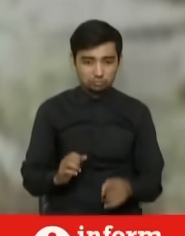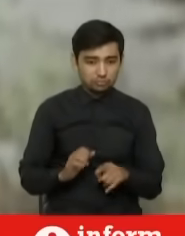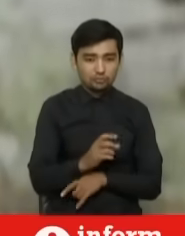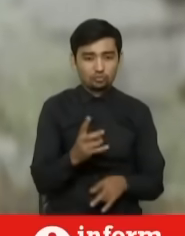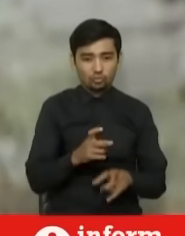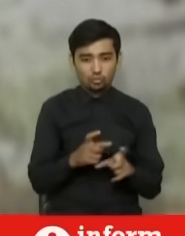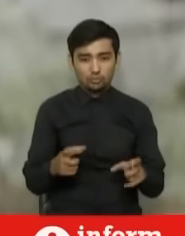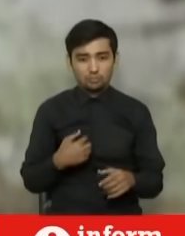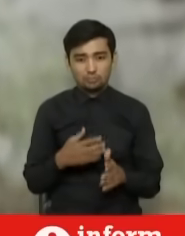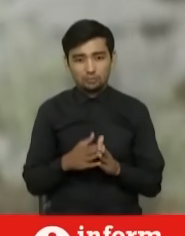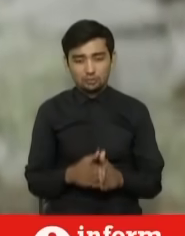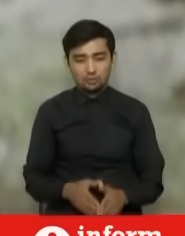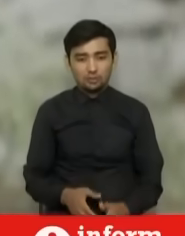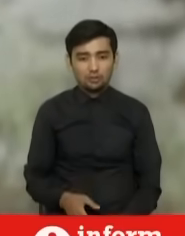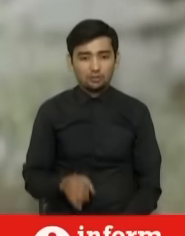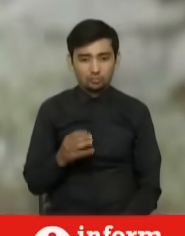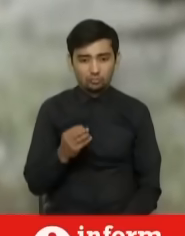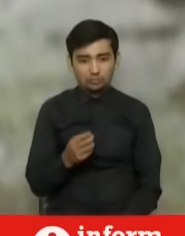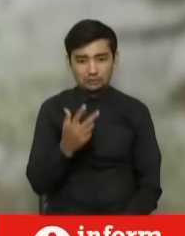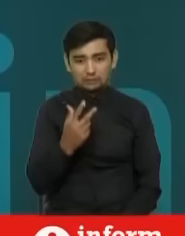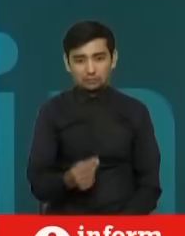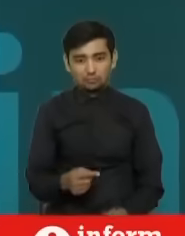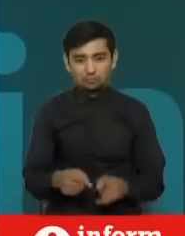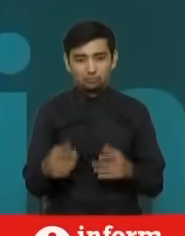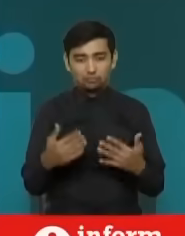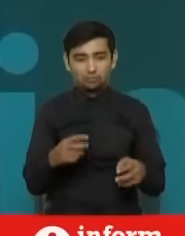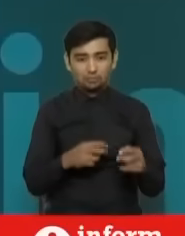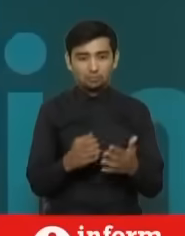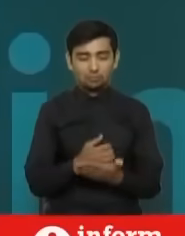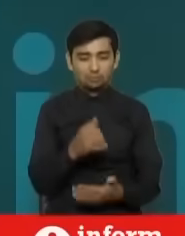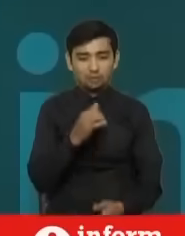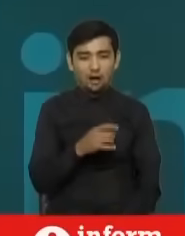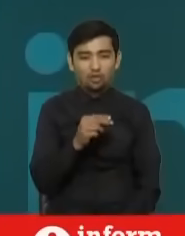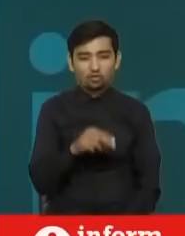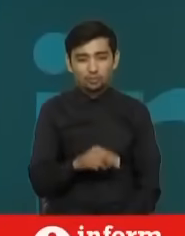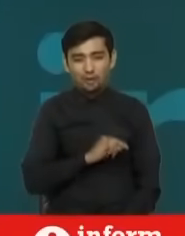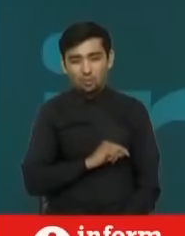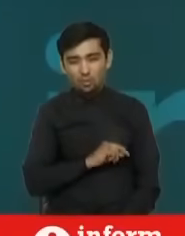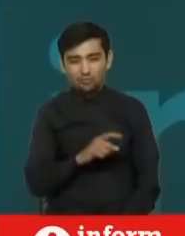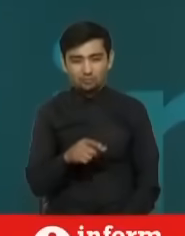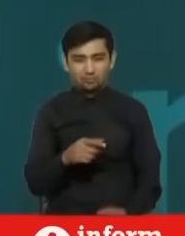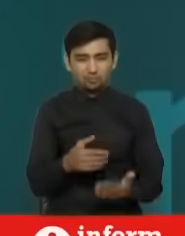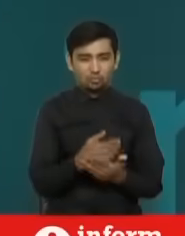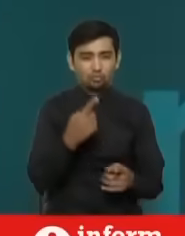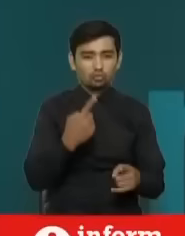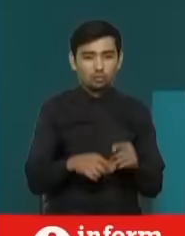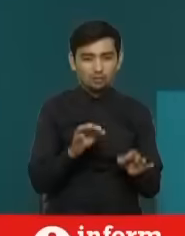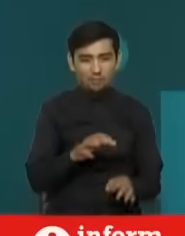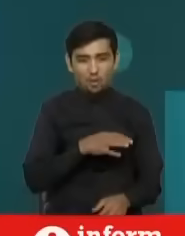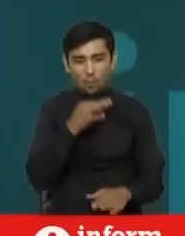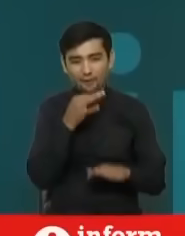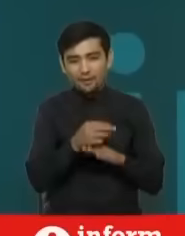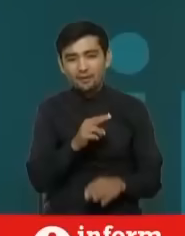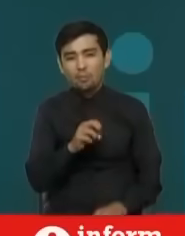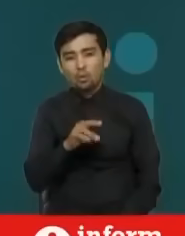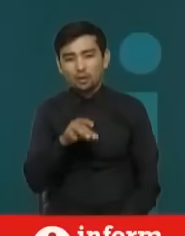деп сұранамыз жан-жақтан. Тауып берді, үшінші күн келін кетпеді. Ал төтеншеліктердің ақпараты мүлдем басқа. Жауапты